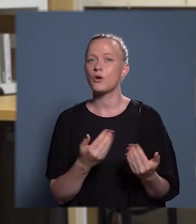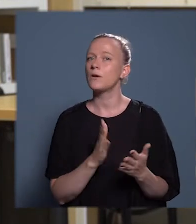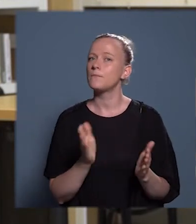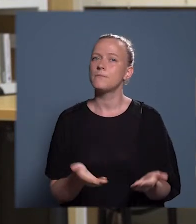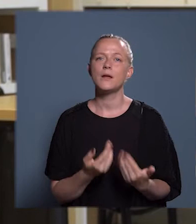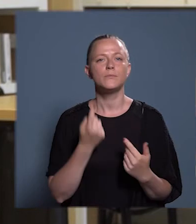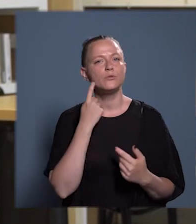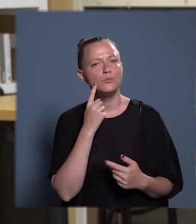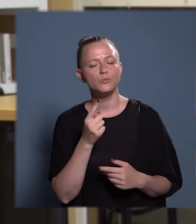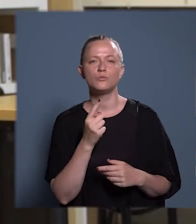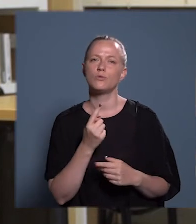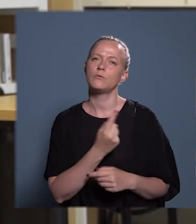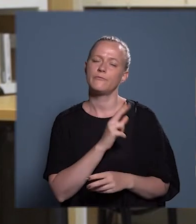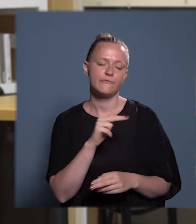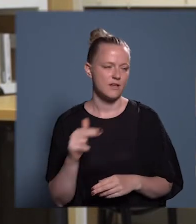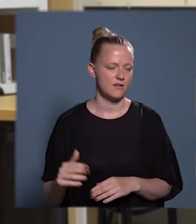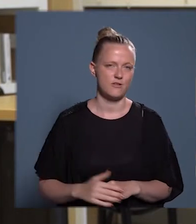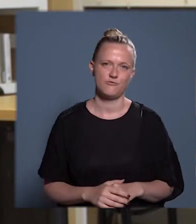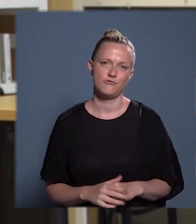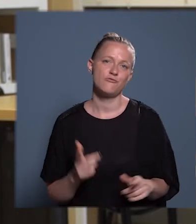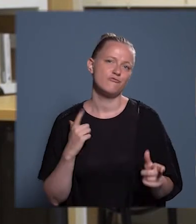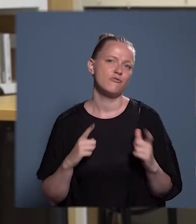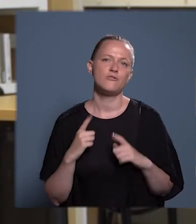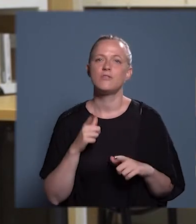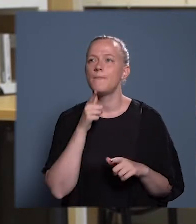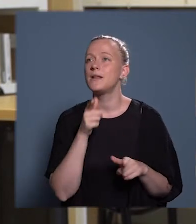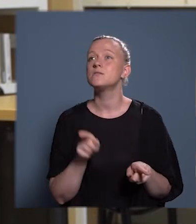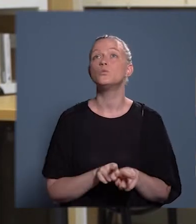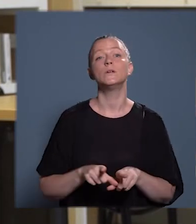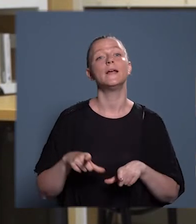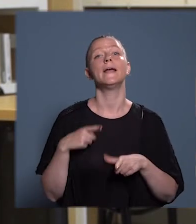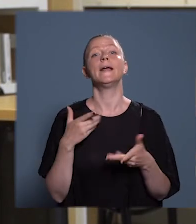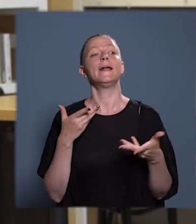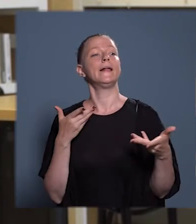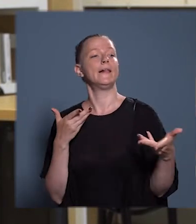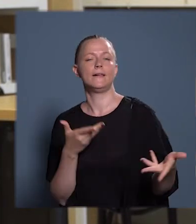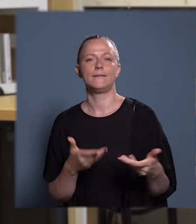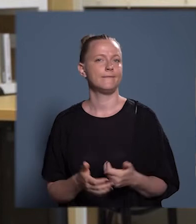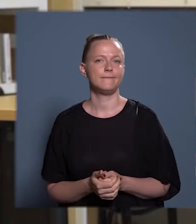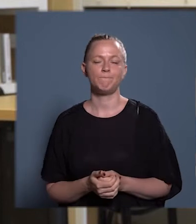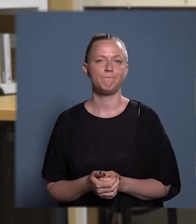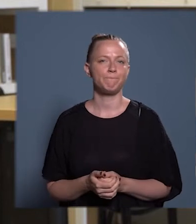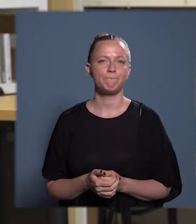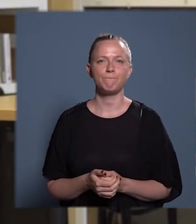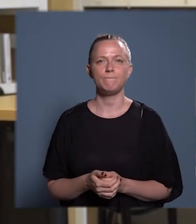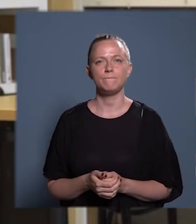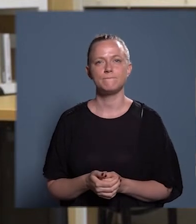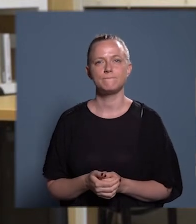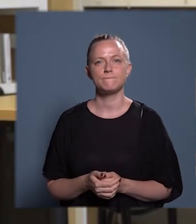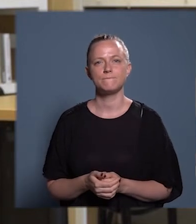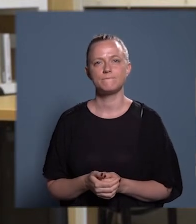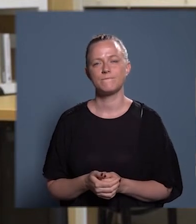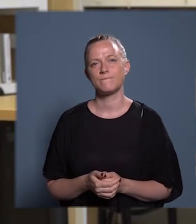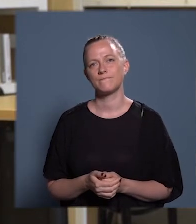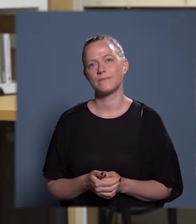tudok megfesteni, sajnos nem lesz élő, úgy élő, hogy ezt lehet úgy